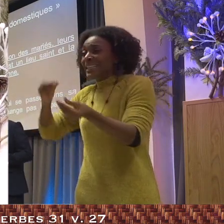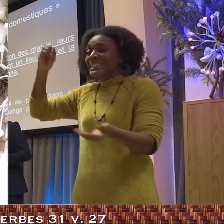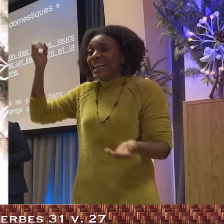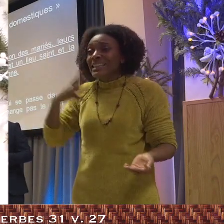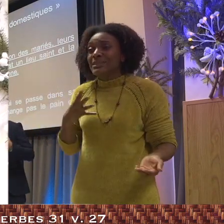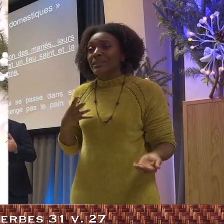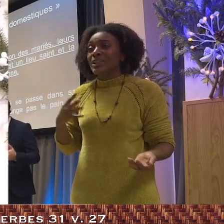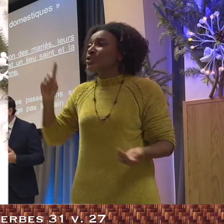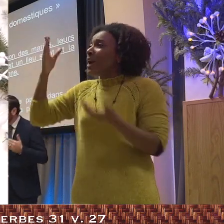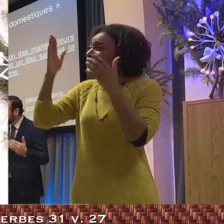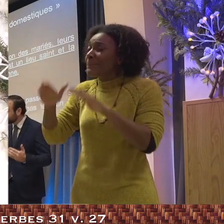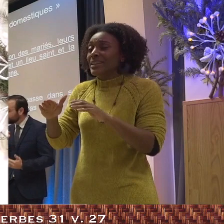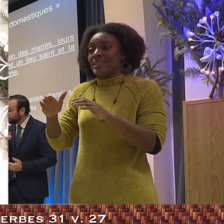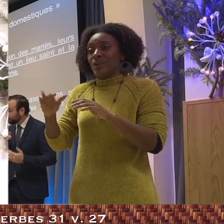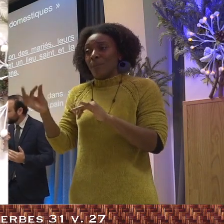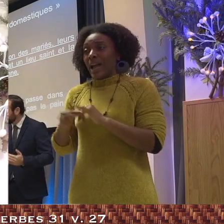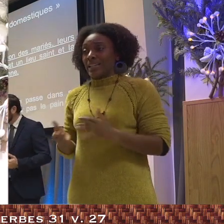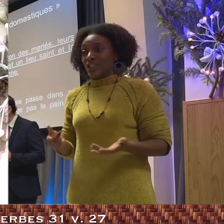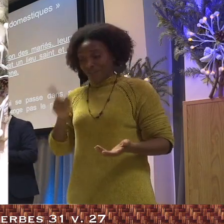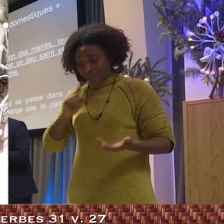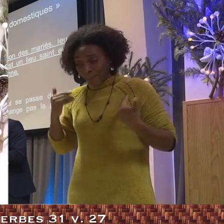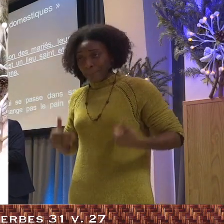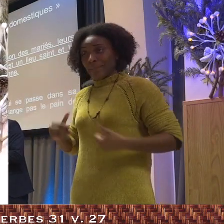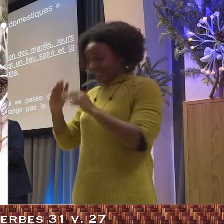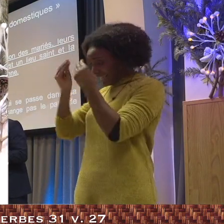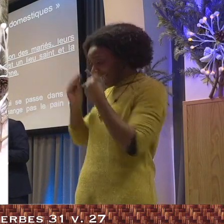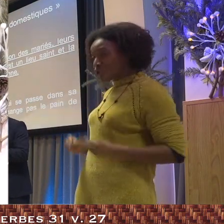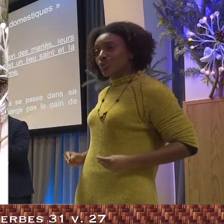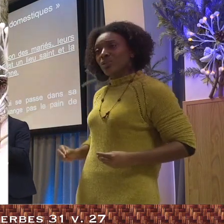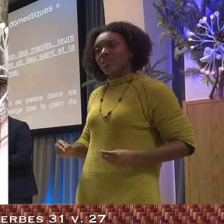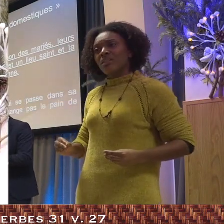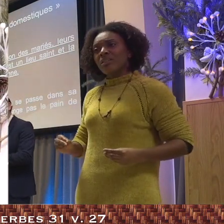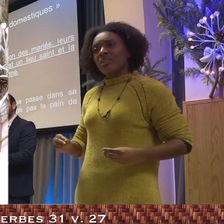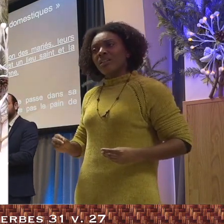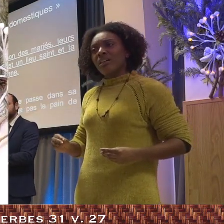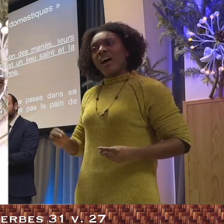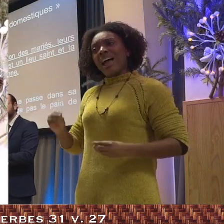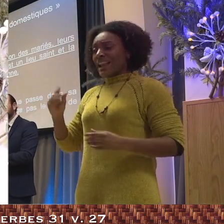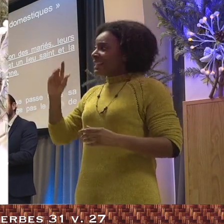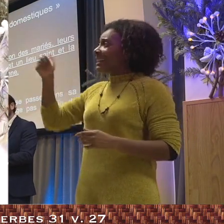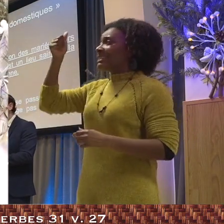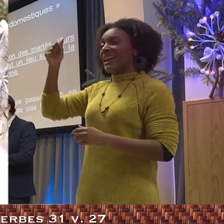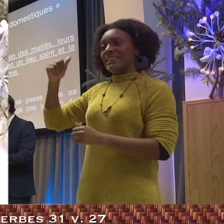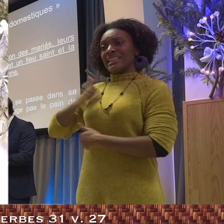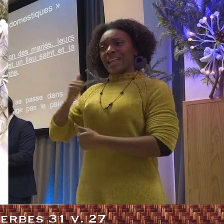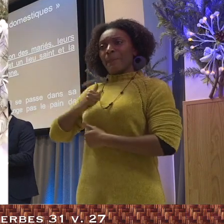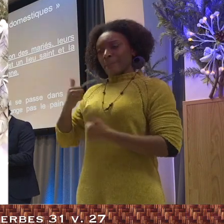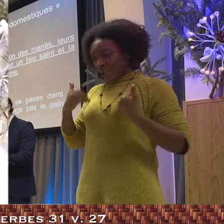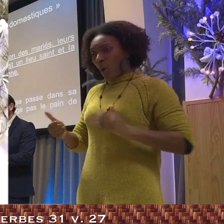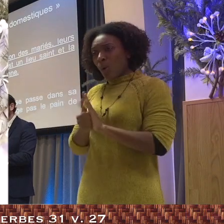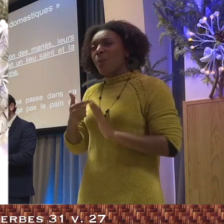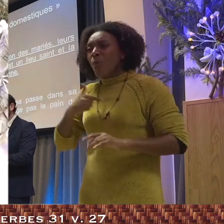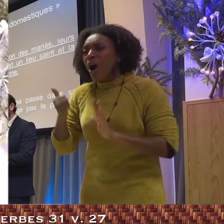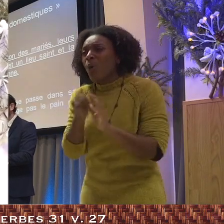béni par le mariage, une femme, créature, enfant de l'Éternel des armées, pour qu'elle passe le balai? Notre Dieu est plus grand que